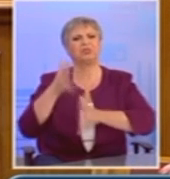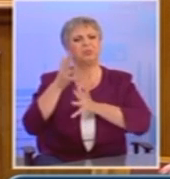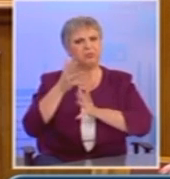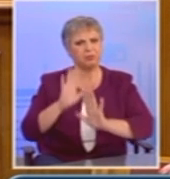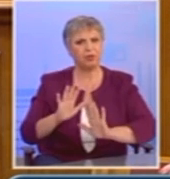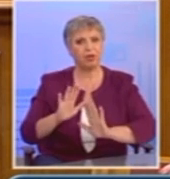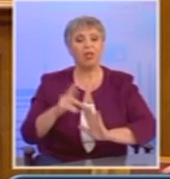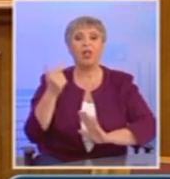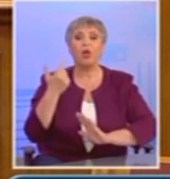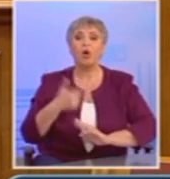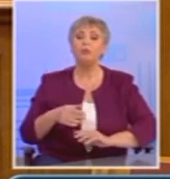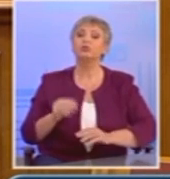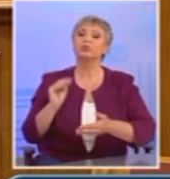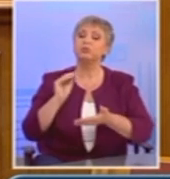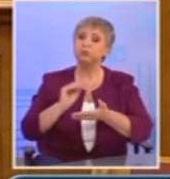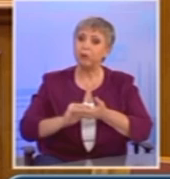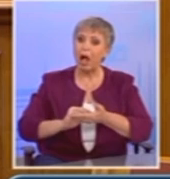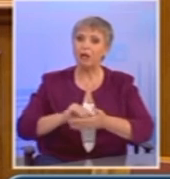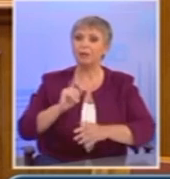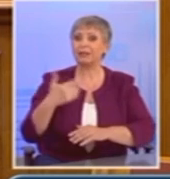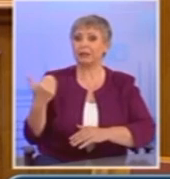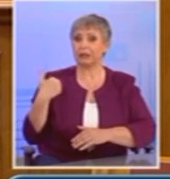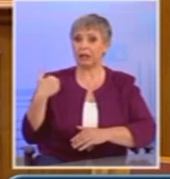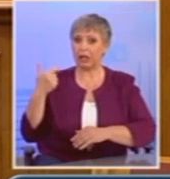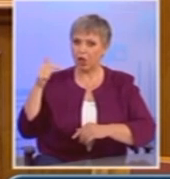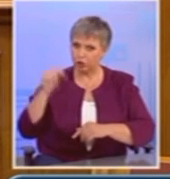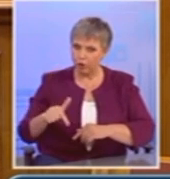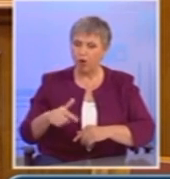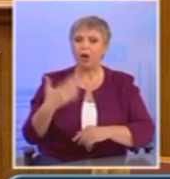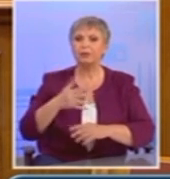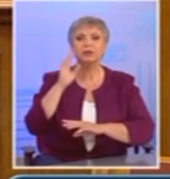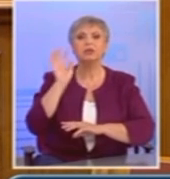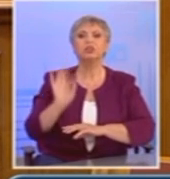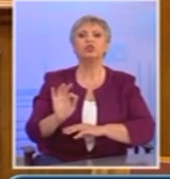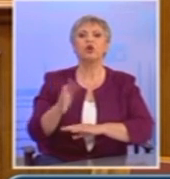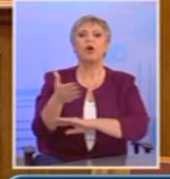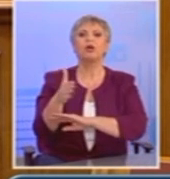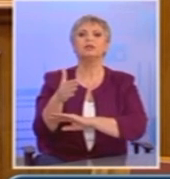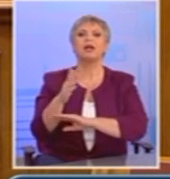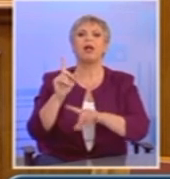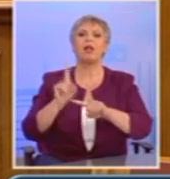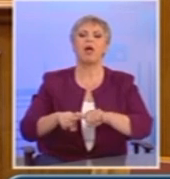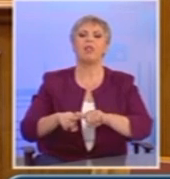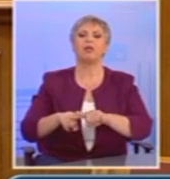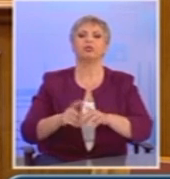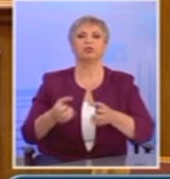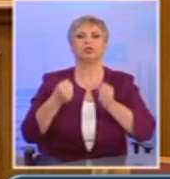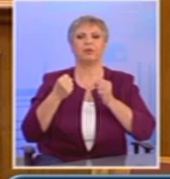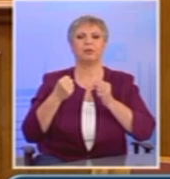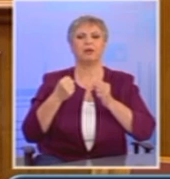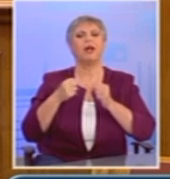παρόντες σε αυτό το νέο προσκλητήριο για την πατρίδα. Πολύ λιγότεροι, αλλά